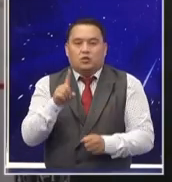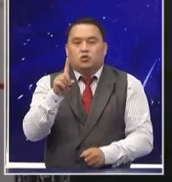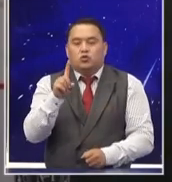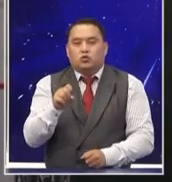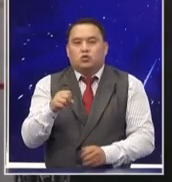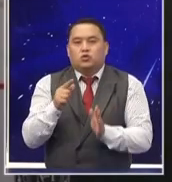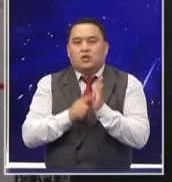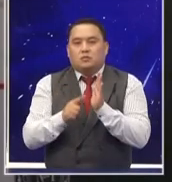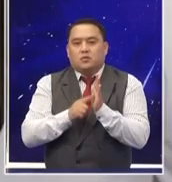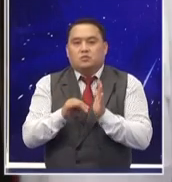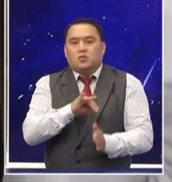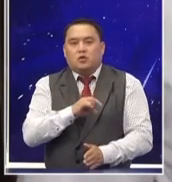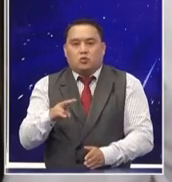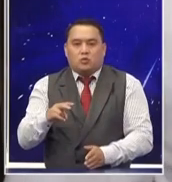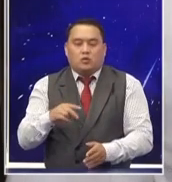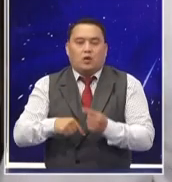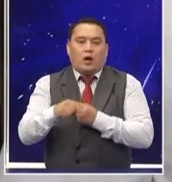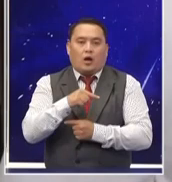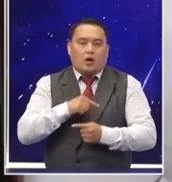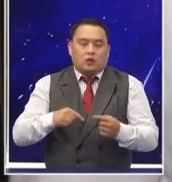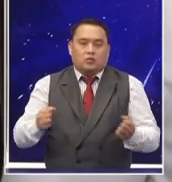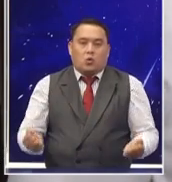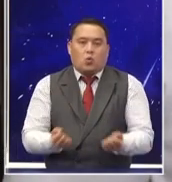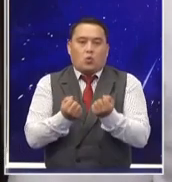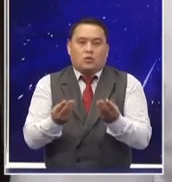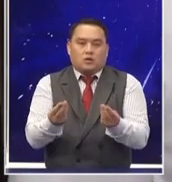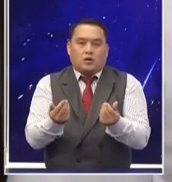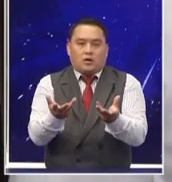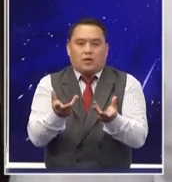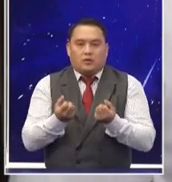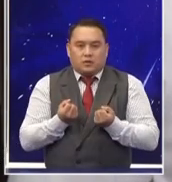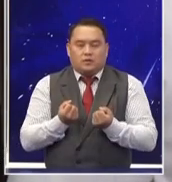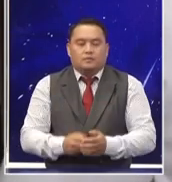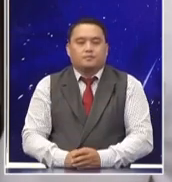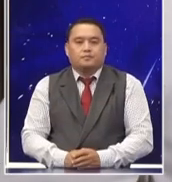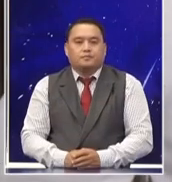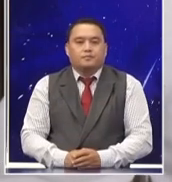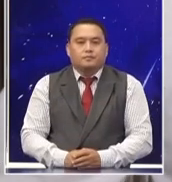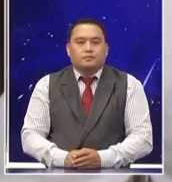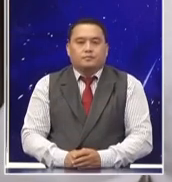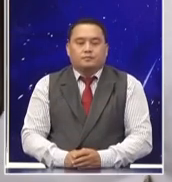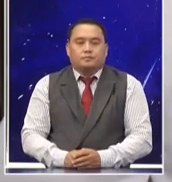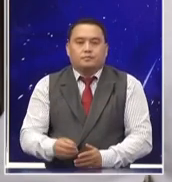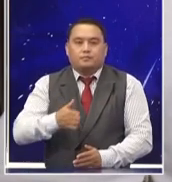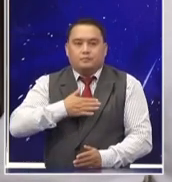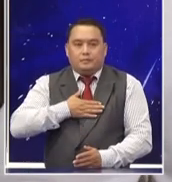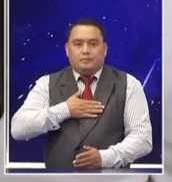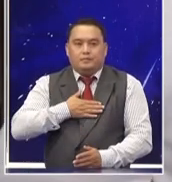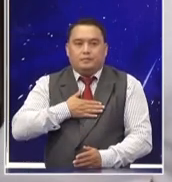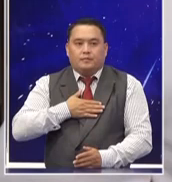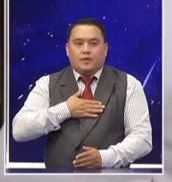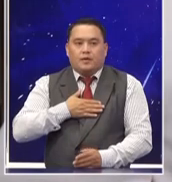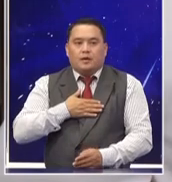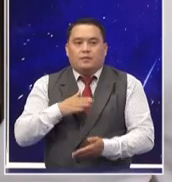170 миллион теңгеге шейін кәсіпкерлер осындай қаражатқа ие болды, несиеге ие болды. Соның ішінде біздің мына